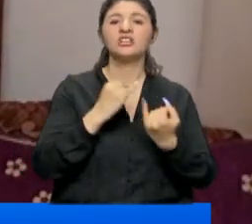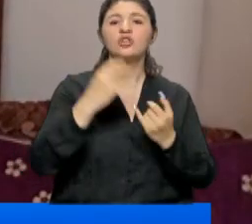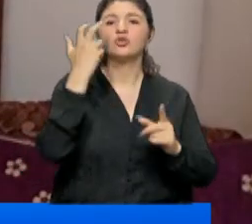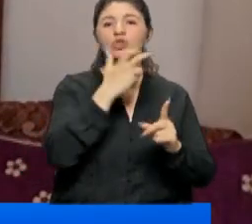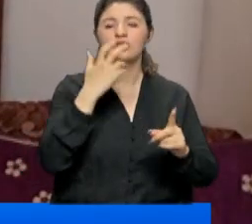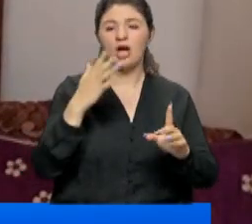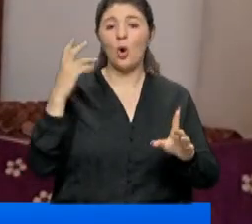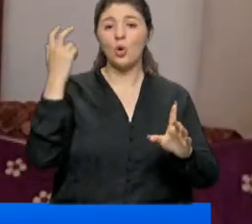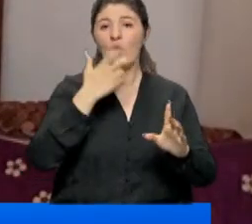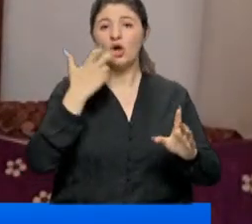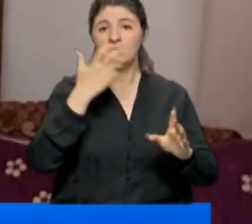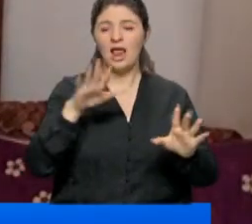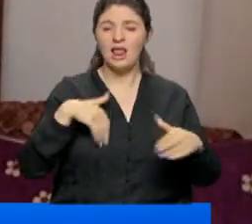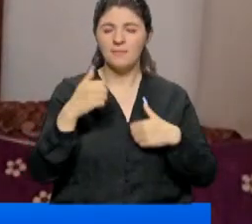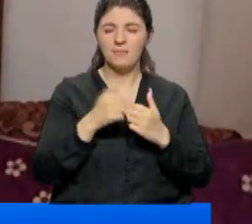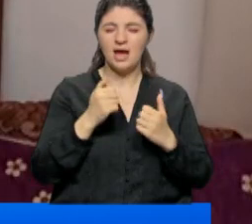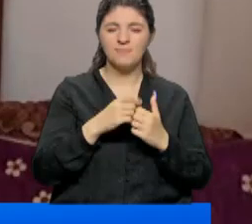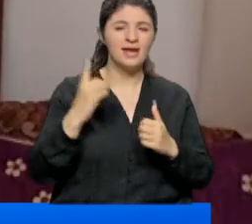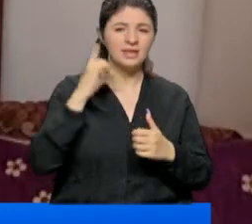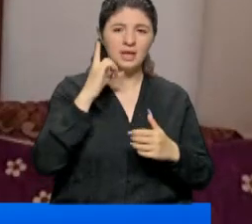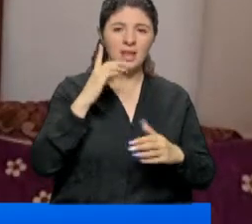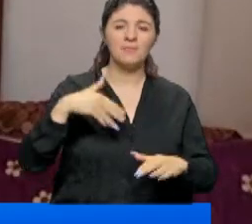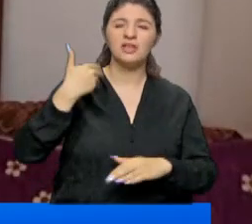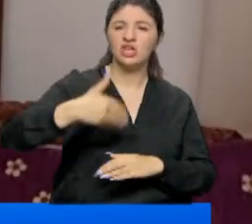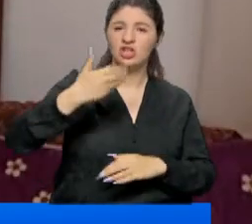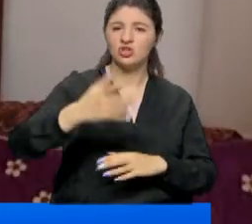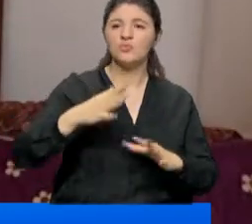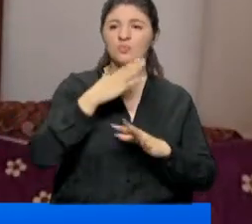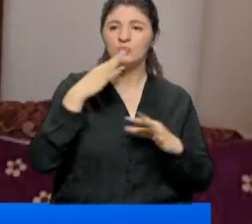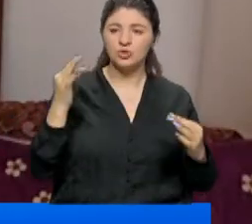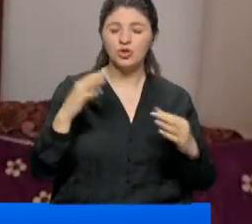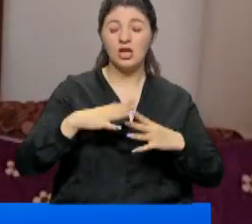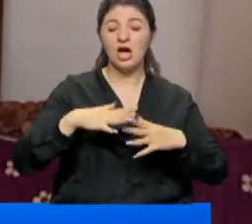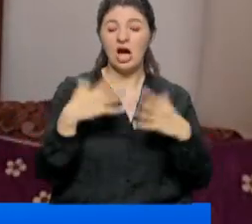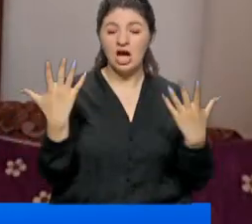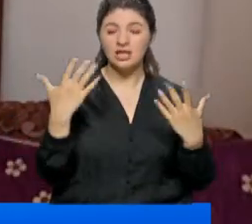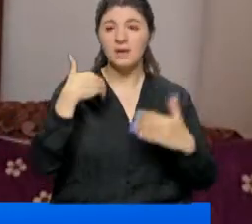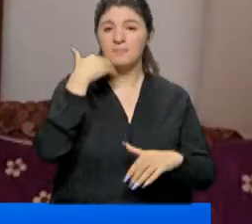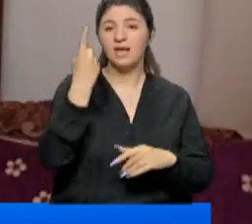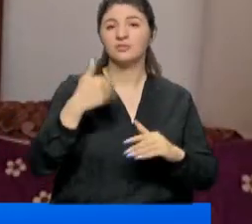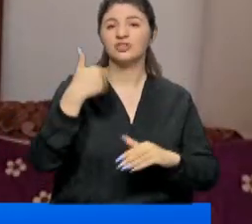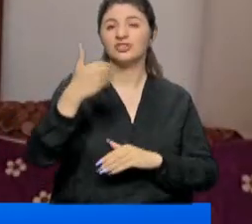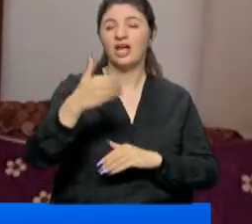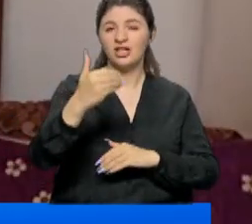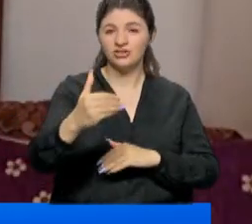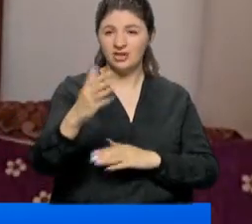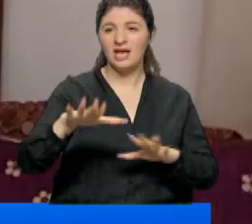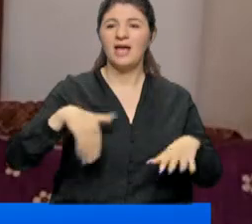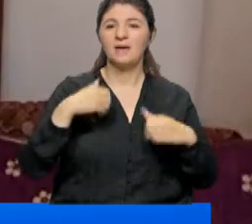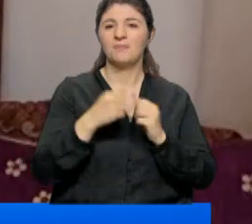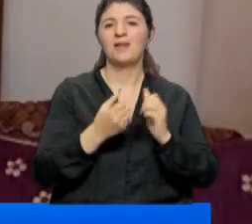mi birlikte inleyip geleceğimizi umutlu aydınlık beyaz bir geleceği